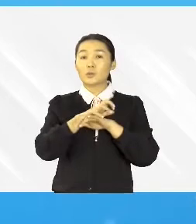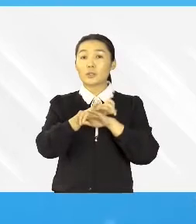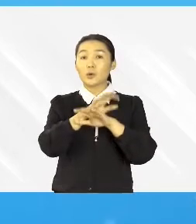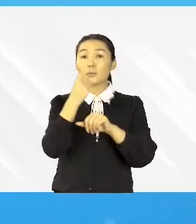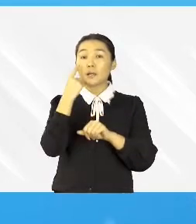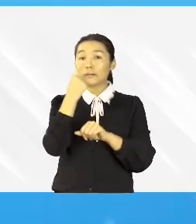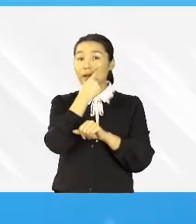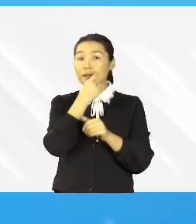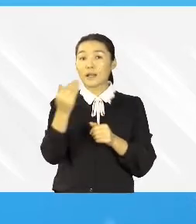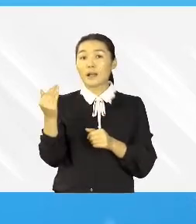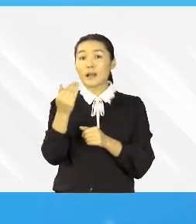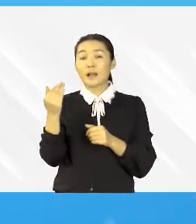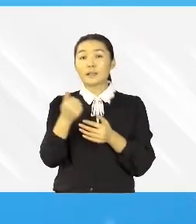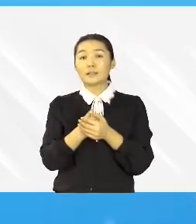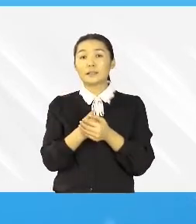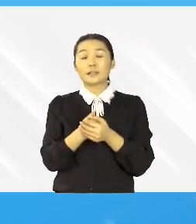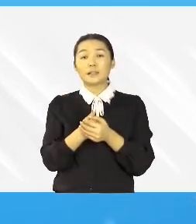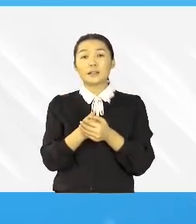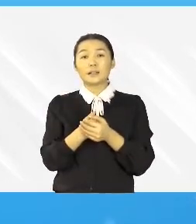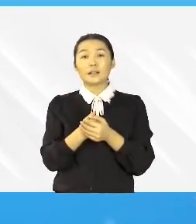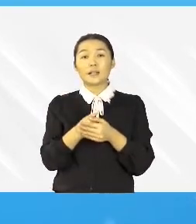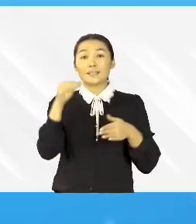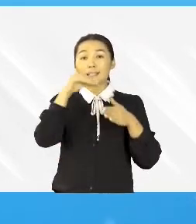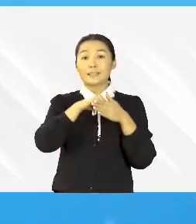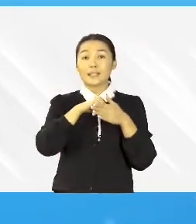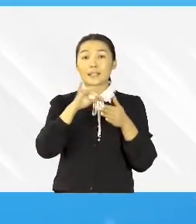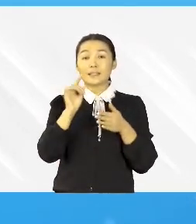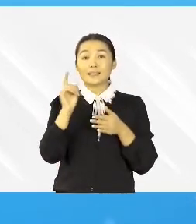глаза. Они у них фасеточные, то есть состоят из